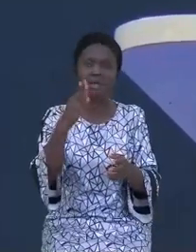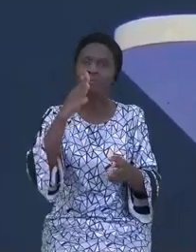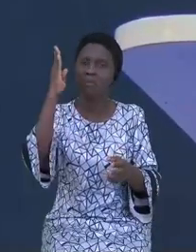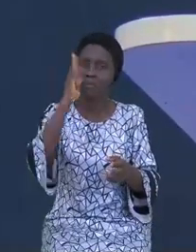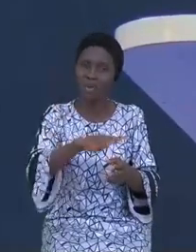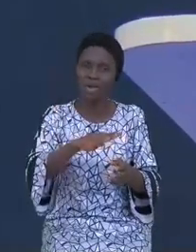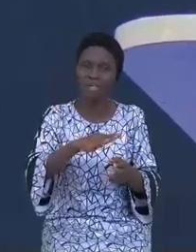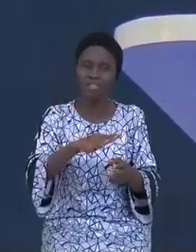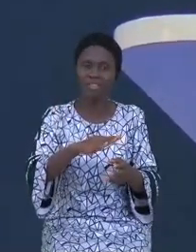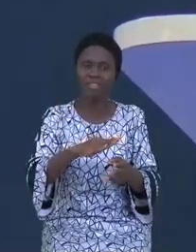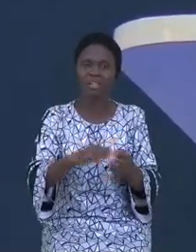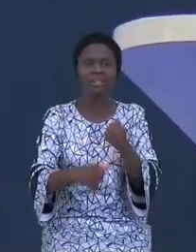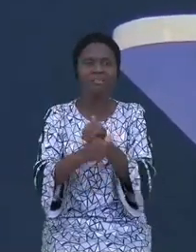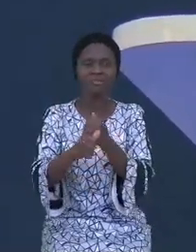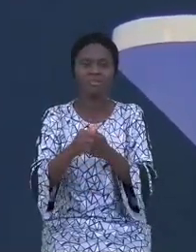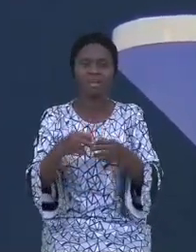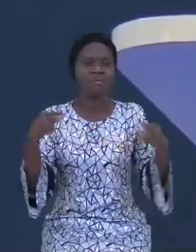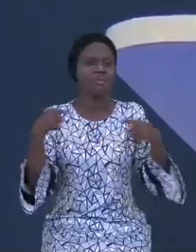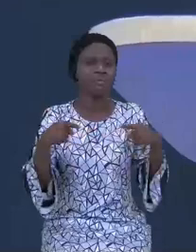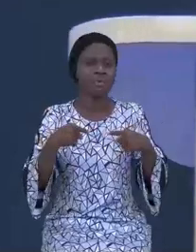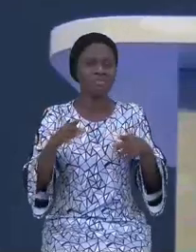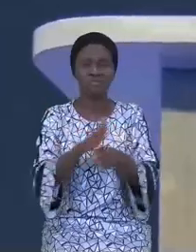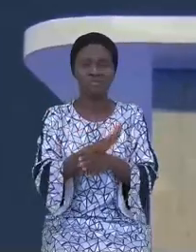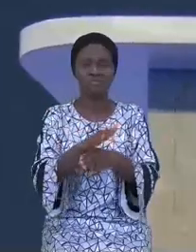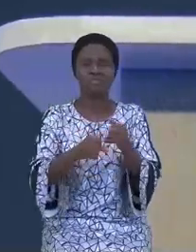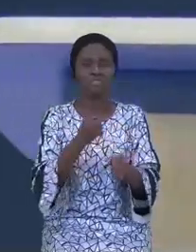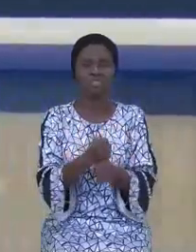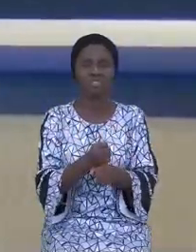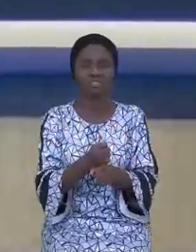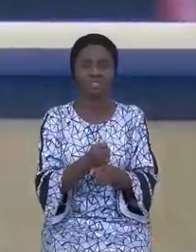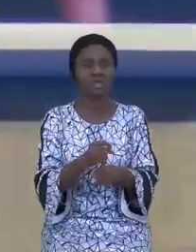mauvaises années terribles et douloureuses.